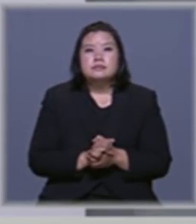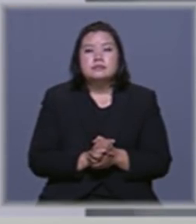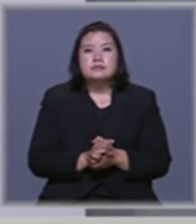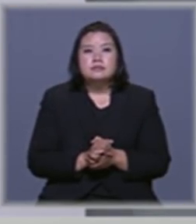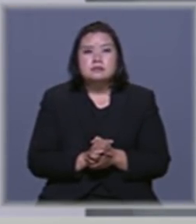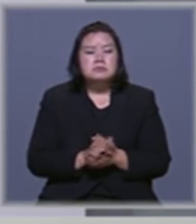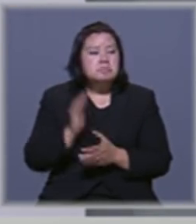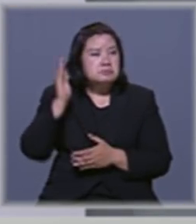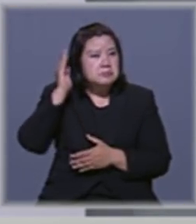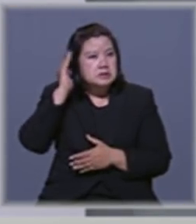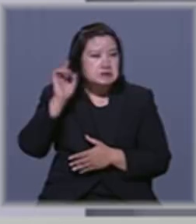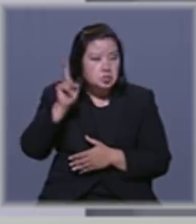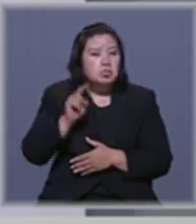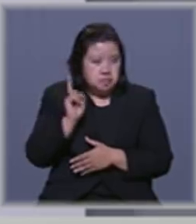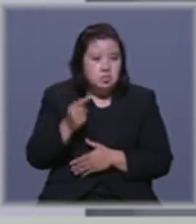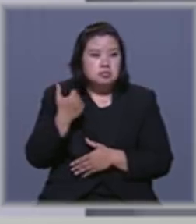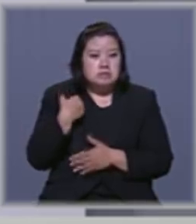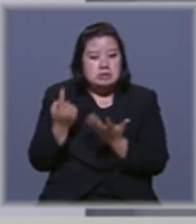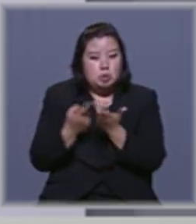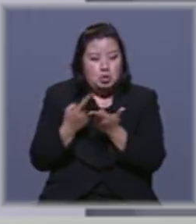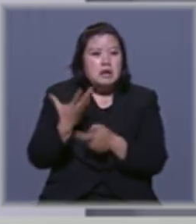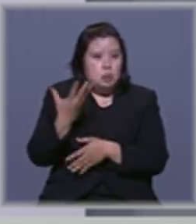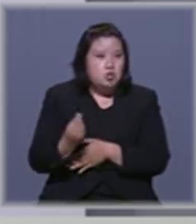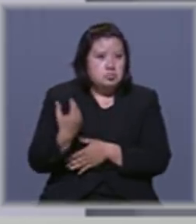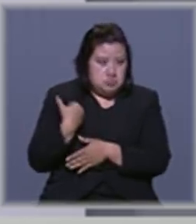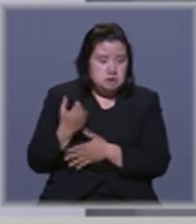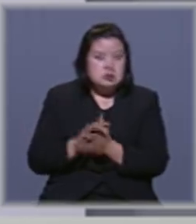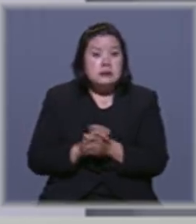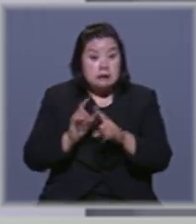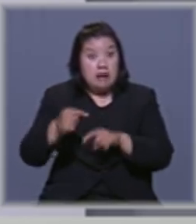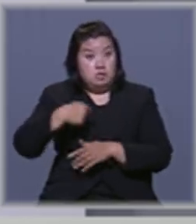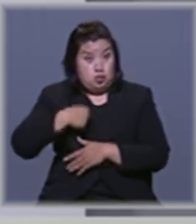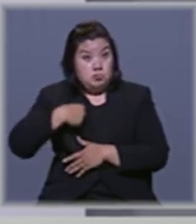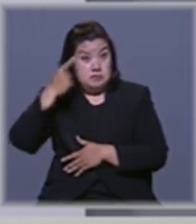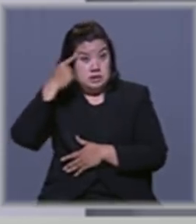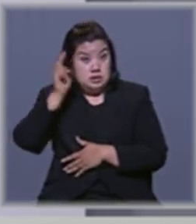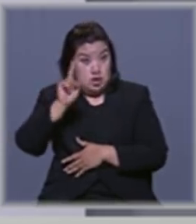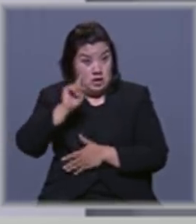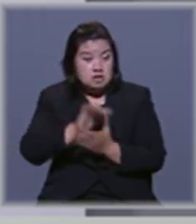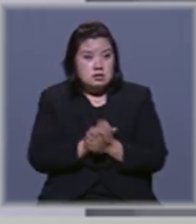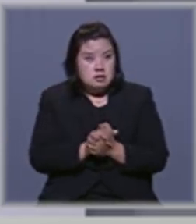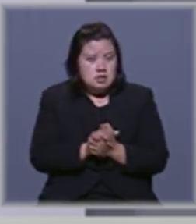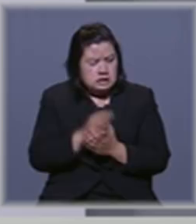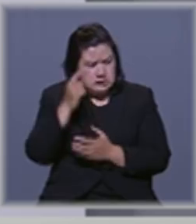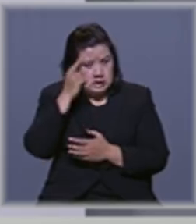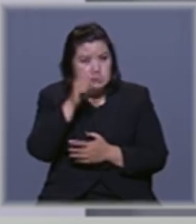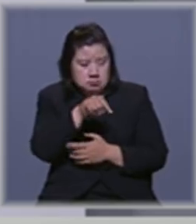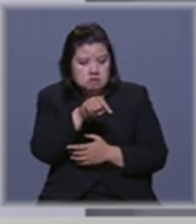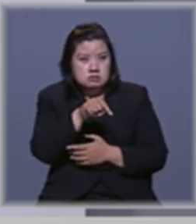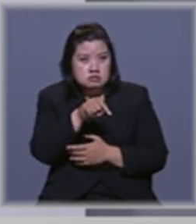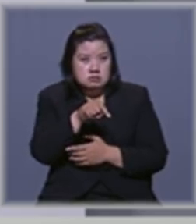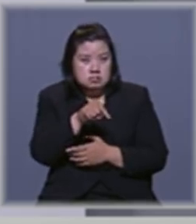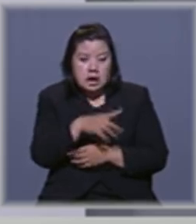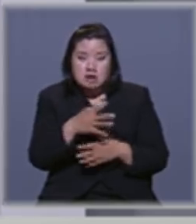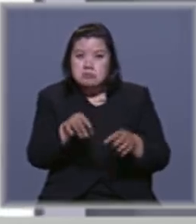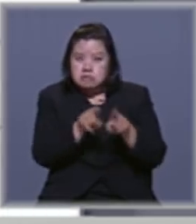ชื่อว่าลดลงจริงแต่อาจารย์พิชิตเนี่ยจริงๆแล้วผมเชื่ออาจารย์พิชิตตรงที่ว่าไม่ได้แย้งทฤษฎีกับอาจารย์สิริพันธ ์ครับ ทฤษฎีนี้ไม่ได้